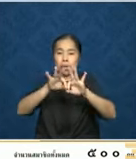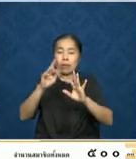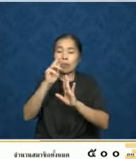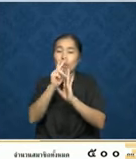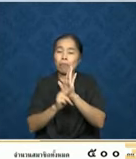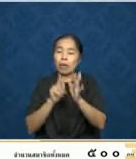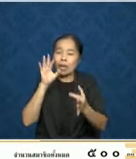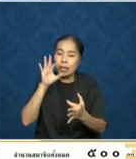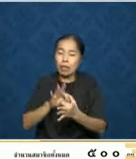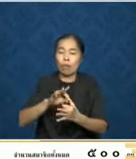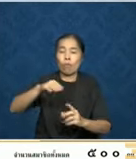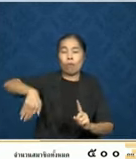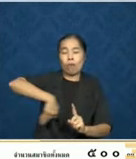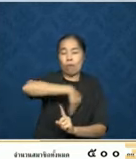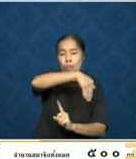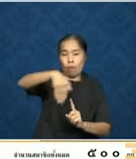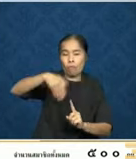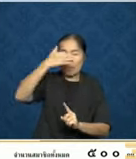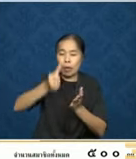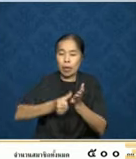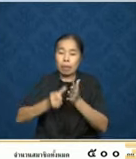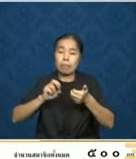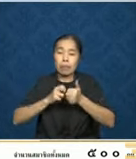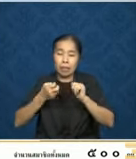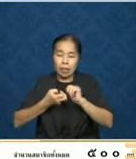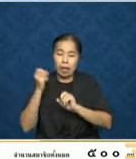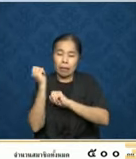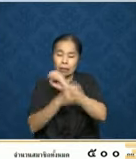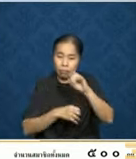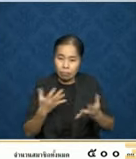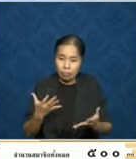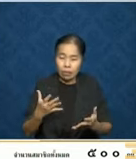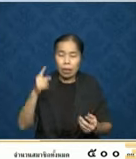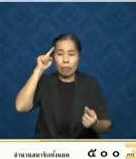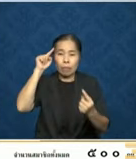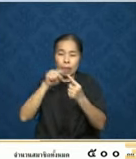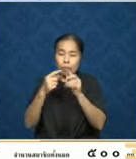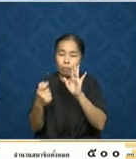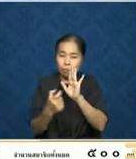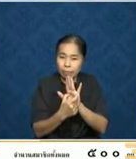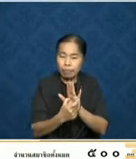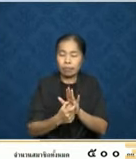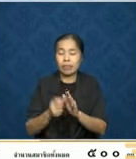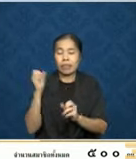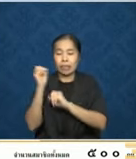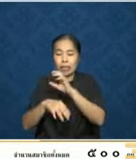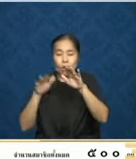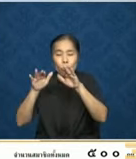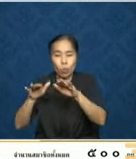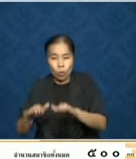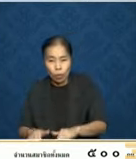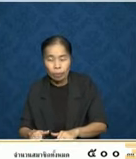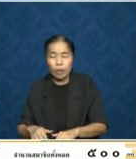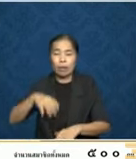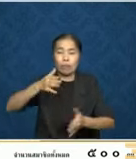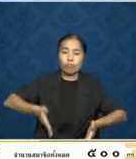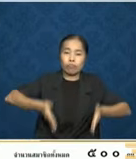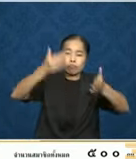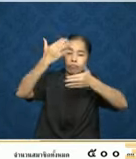านสิ่งแวดล้อมเพื่อแก้ปัญหาขยะทั้งการกำหนดเป้าหมายการลดปริมาณขยะในครัวเรือนห้างสรรพสินค้